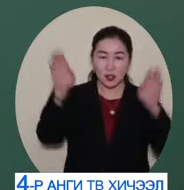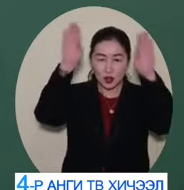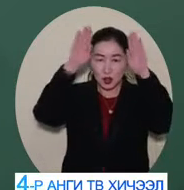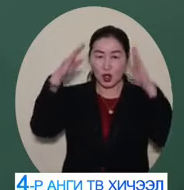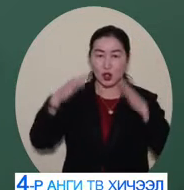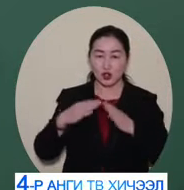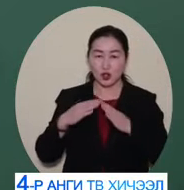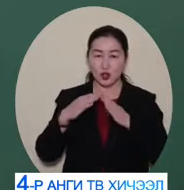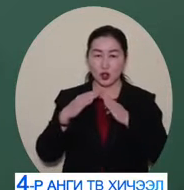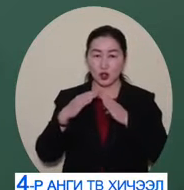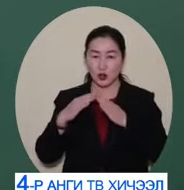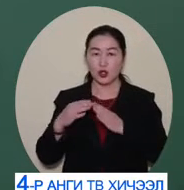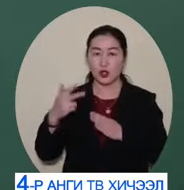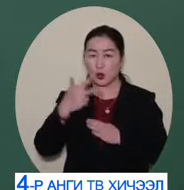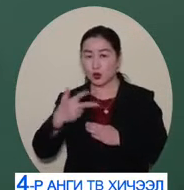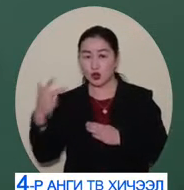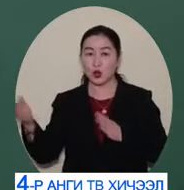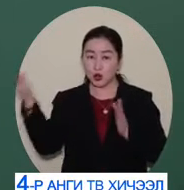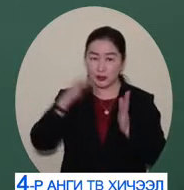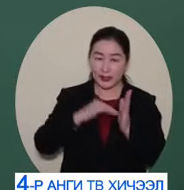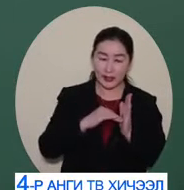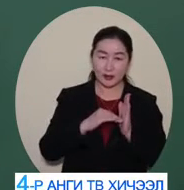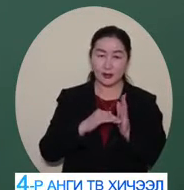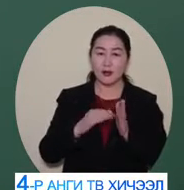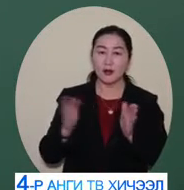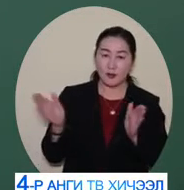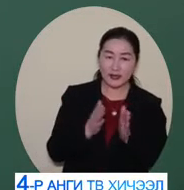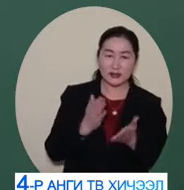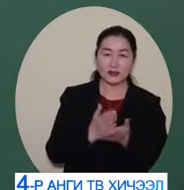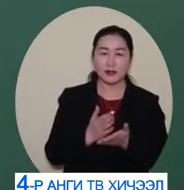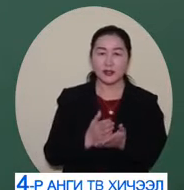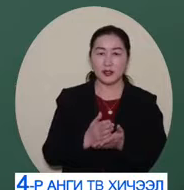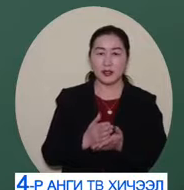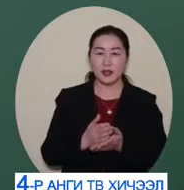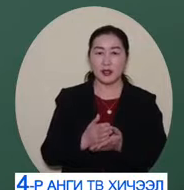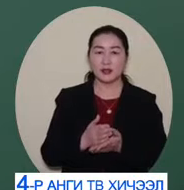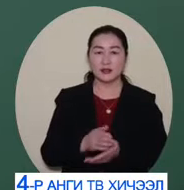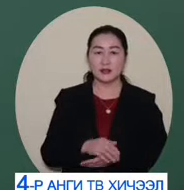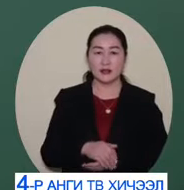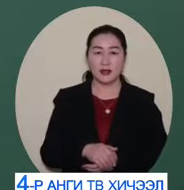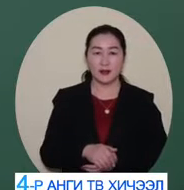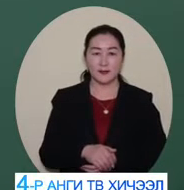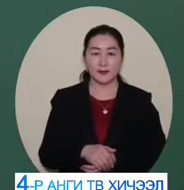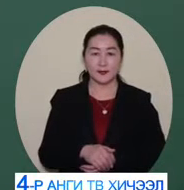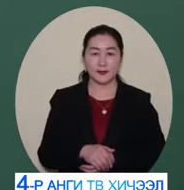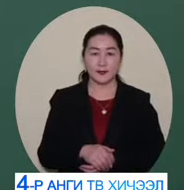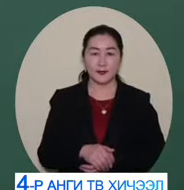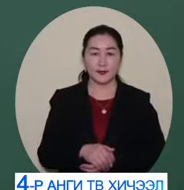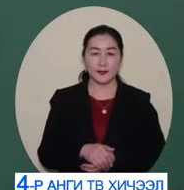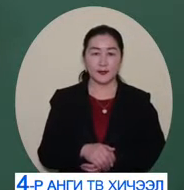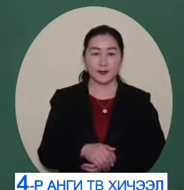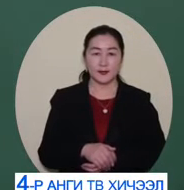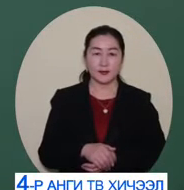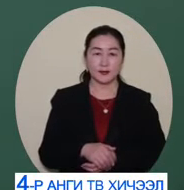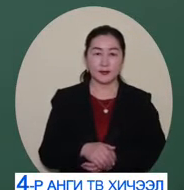Нохооны өрийг 33 дахин багасгаж зурсан. Хамгийн бага багасгасан нь юу байв хүүхдүүд ээ? Цэцэг байгаа